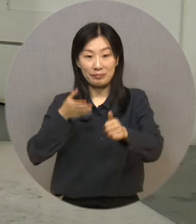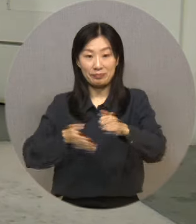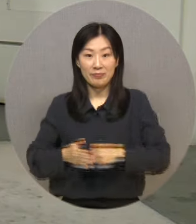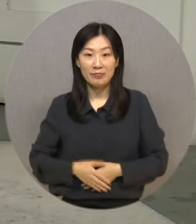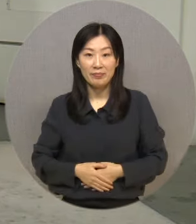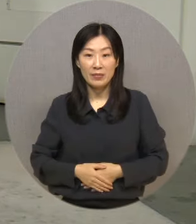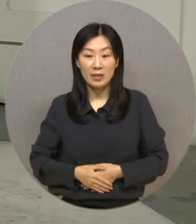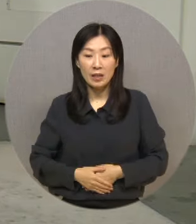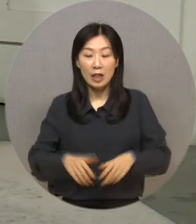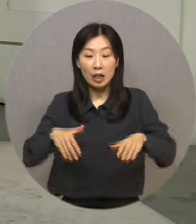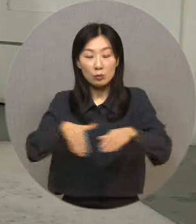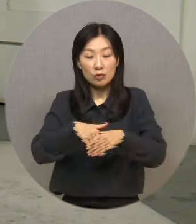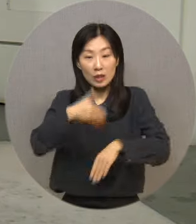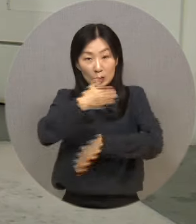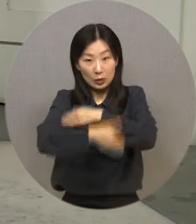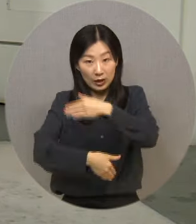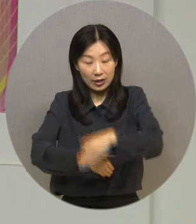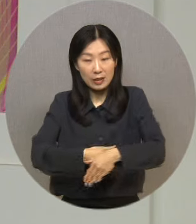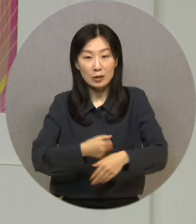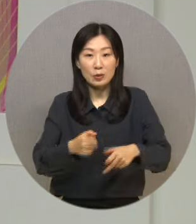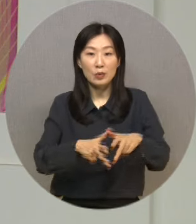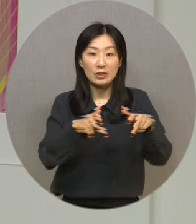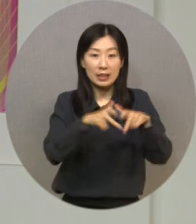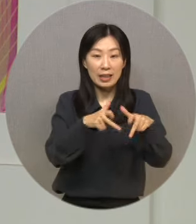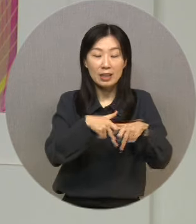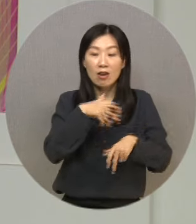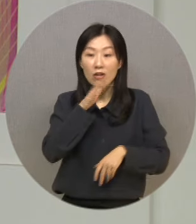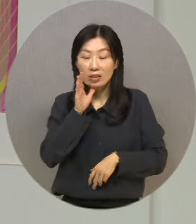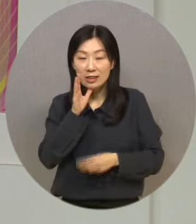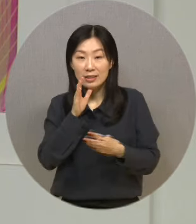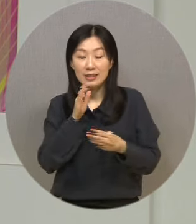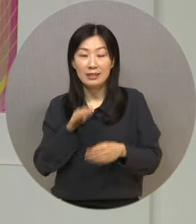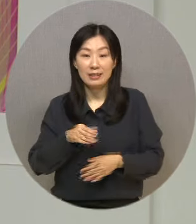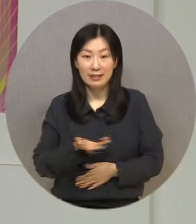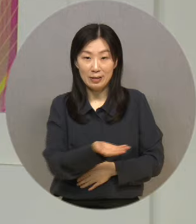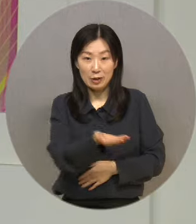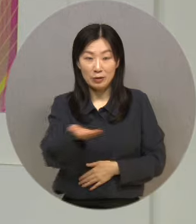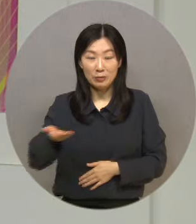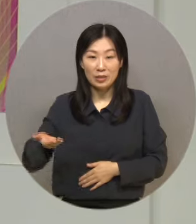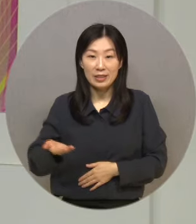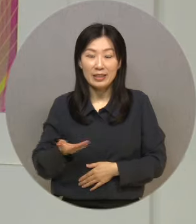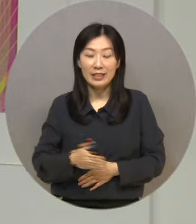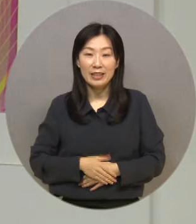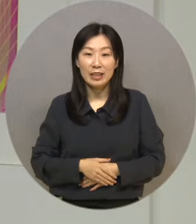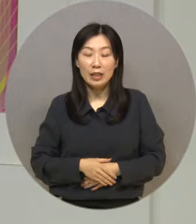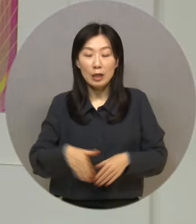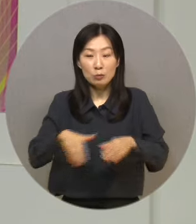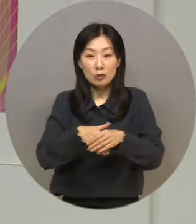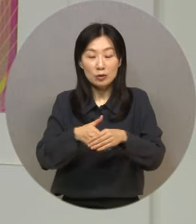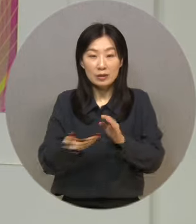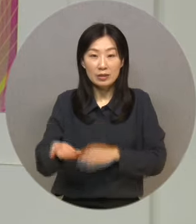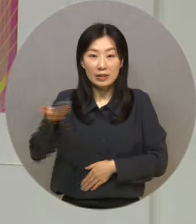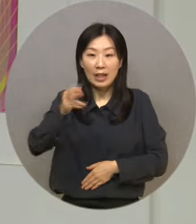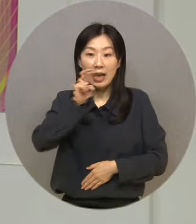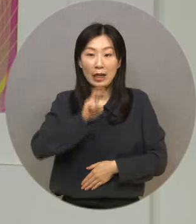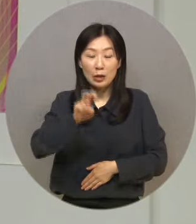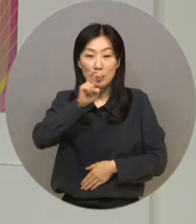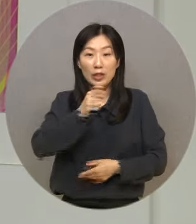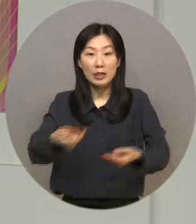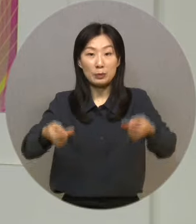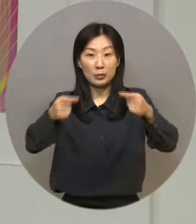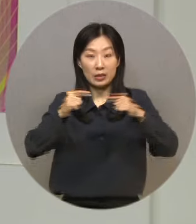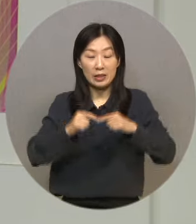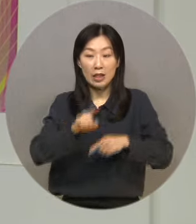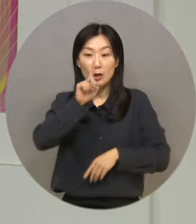장애인, 어르신, 그리고 다문화 가족에게 품격 있는 방송 문화 향유와 가요계 입문의 길을 제공하는 노래